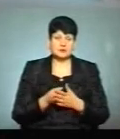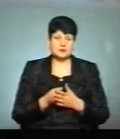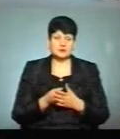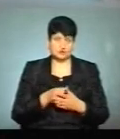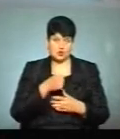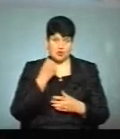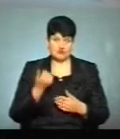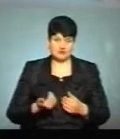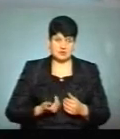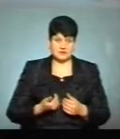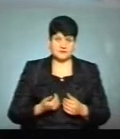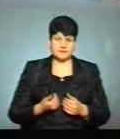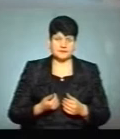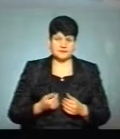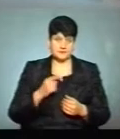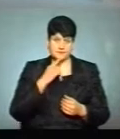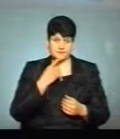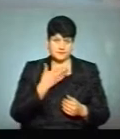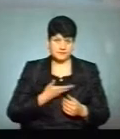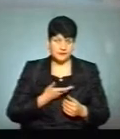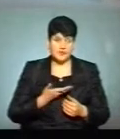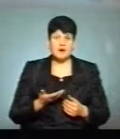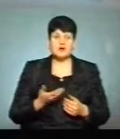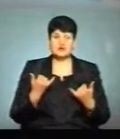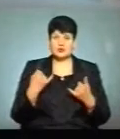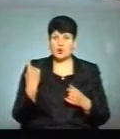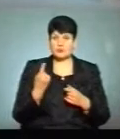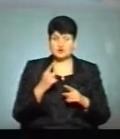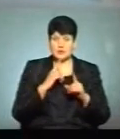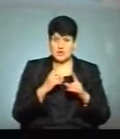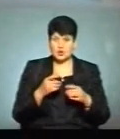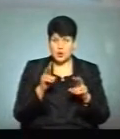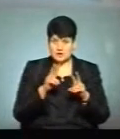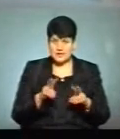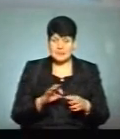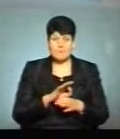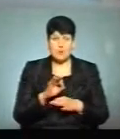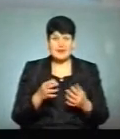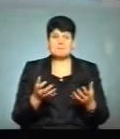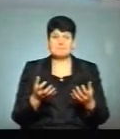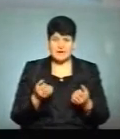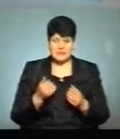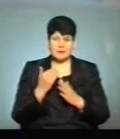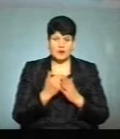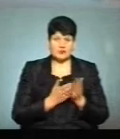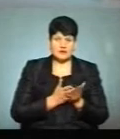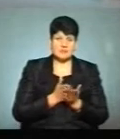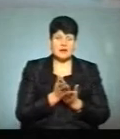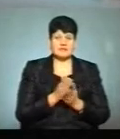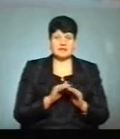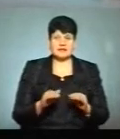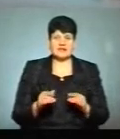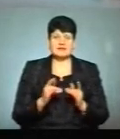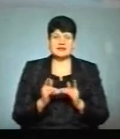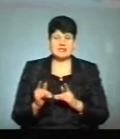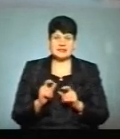до дорослого життя. Сьогодні обласною радою розглянутий проєкт і прийнятий порядок направлення дітей до інтернатних закладів,